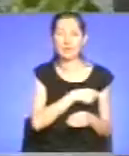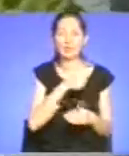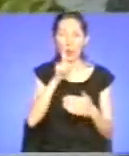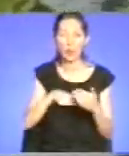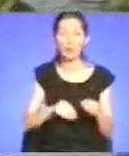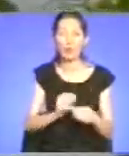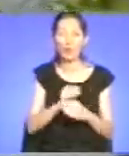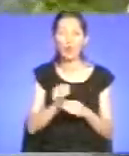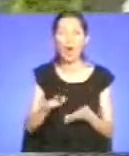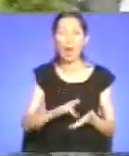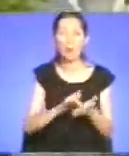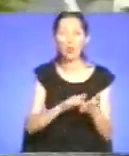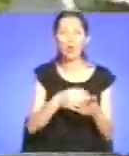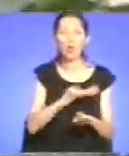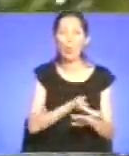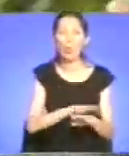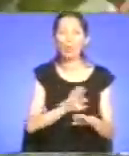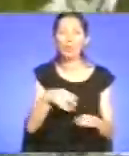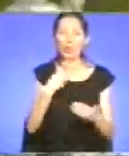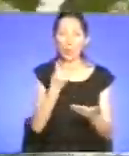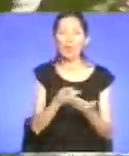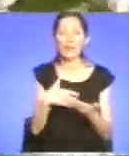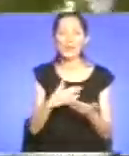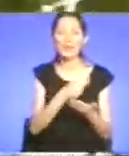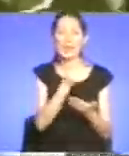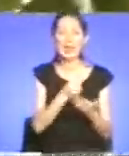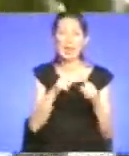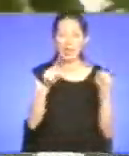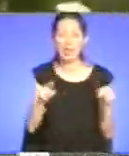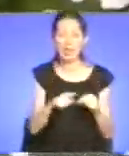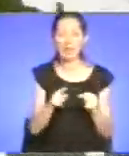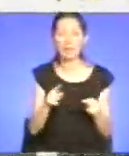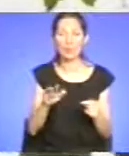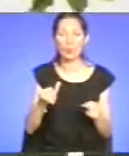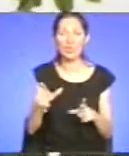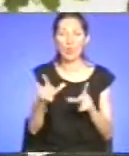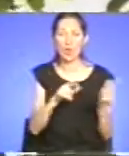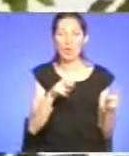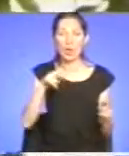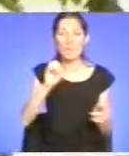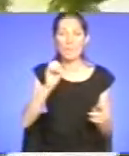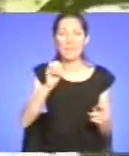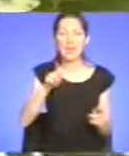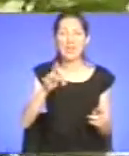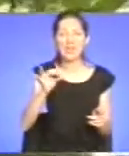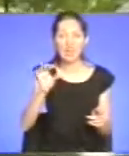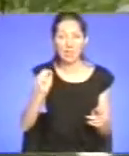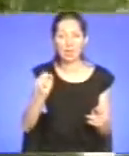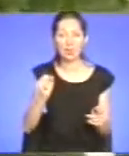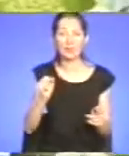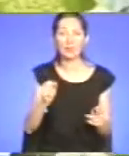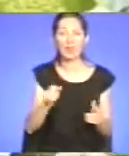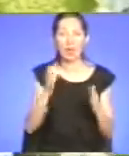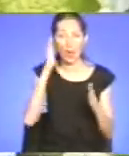до Польщі, де репрезентувала свої картини. Перш ніж переїхати до Петриківського геріатричного пансіонату, мешкала у домі